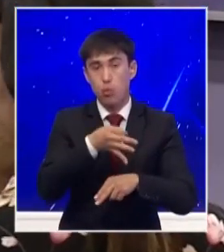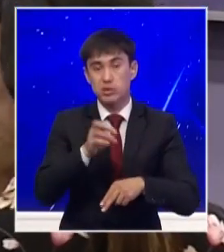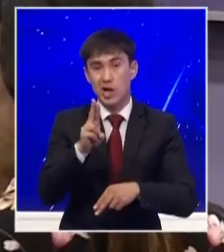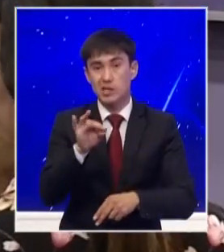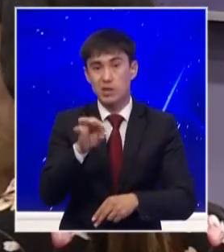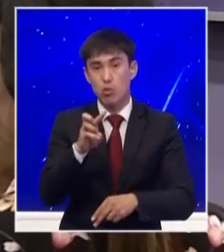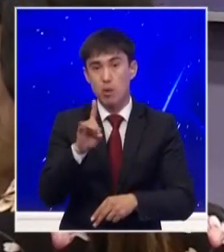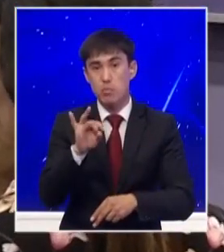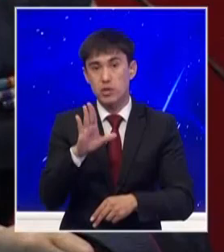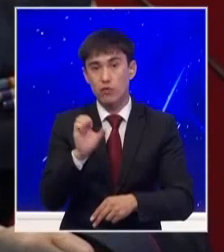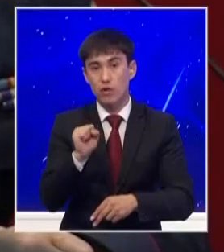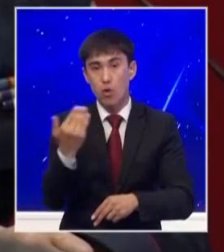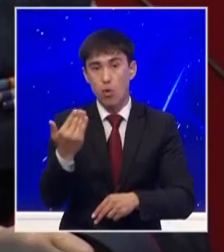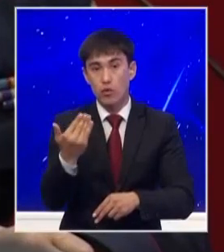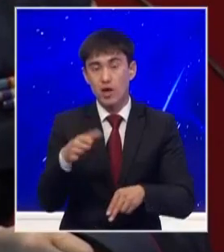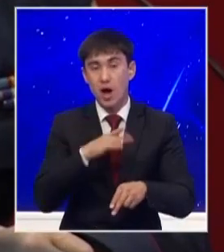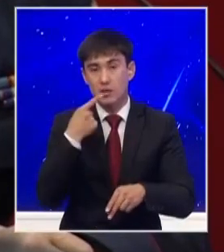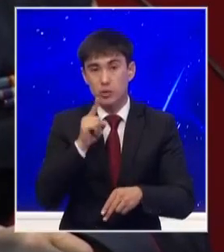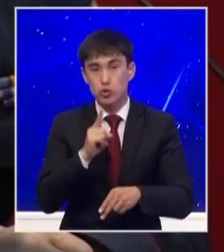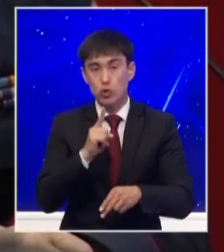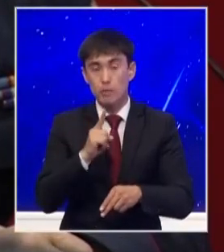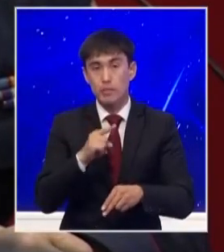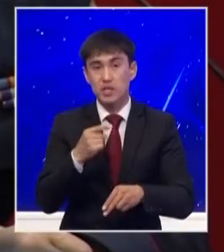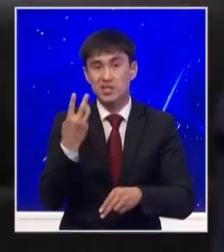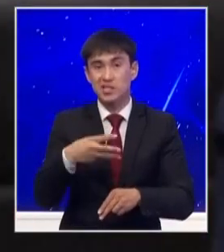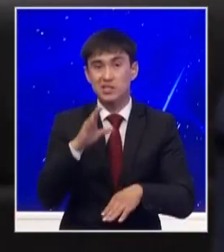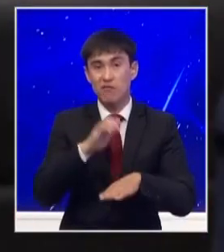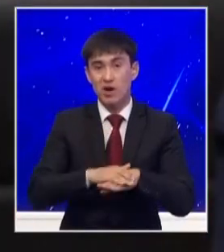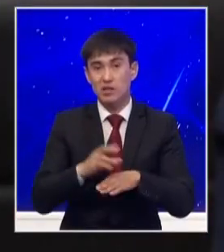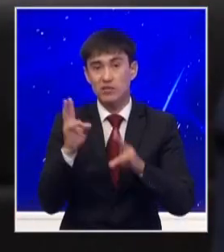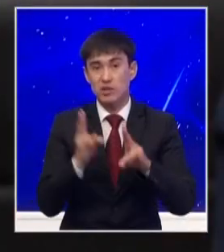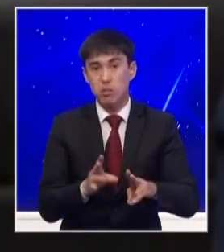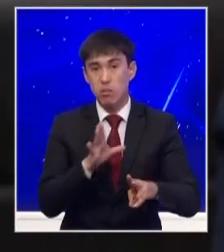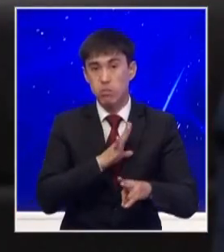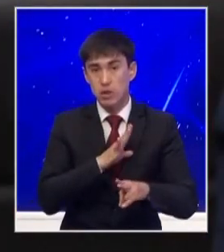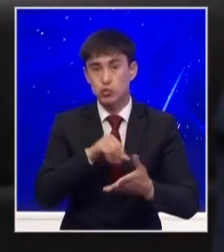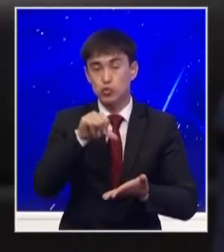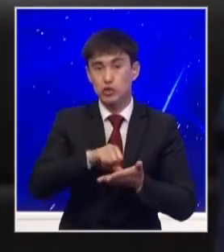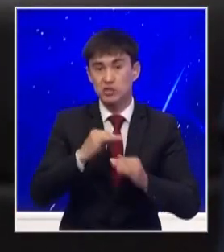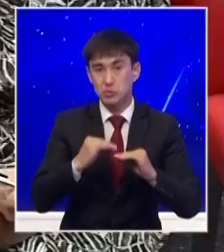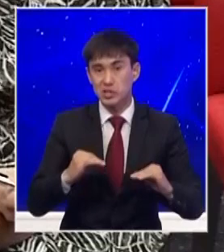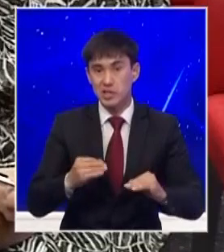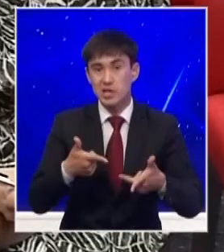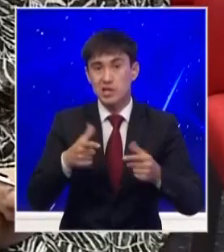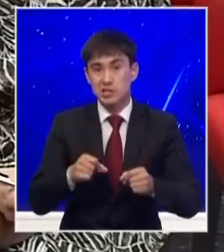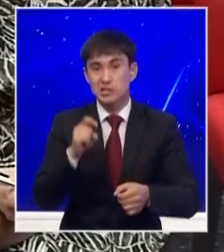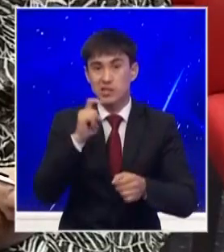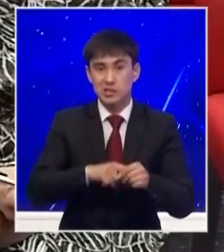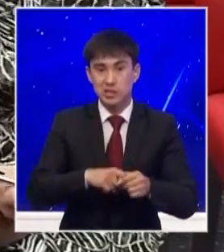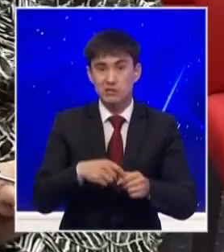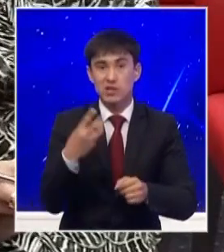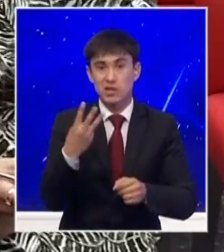области Кайсар Мухметов. Он также отметил, что почти 30 фактов ДТП произошли с участием детей.